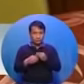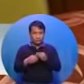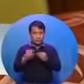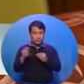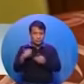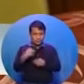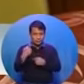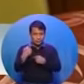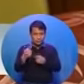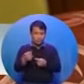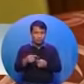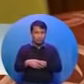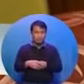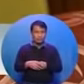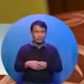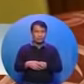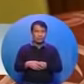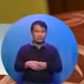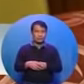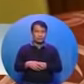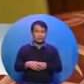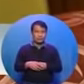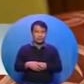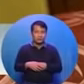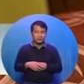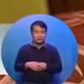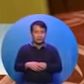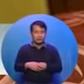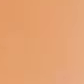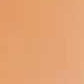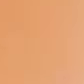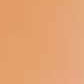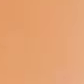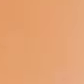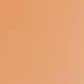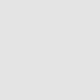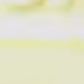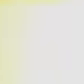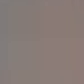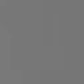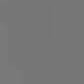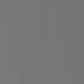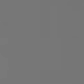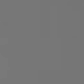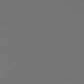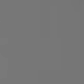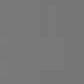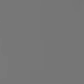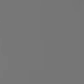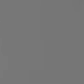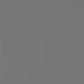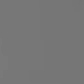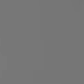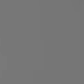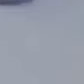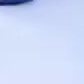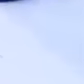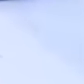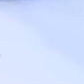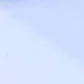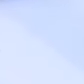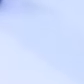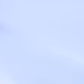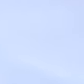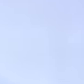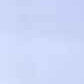nila, mama po. On both sides? Yes kamag-anak po. Kamag-anak, asahan nyo yan, di ko kayo bibiguin. Ako'y tao